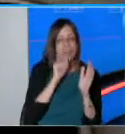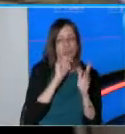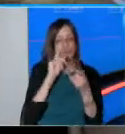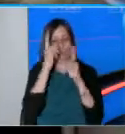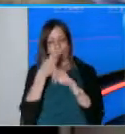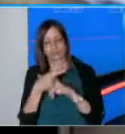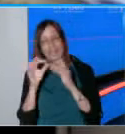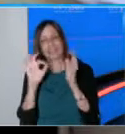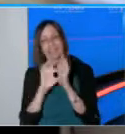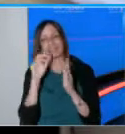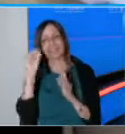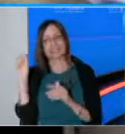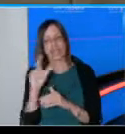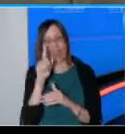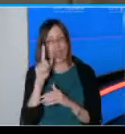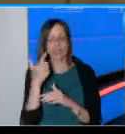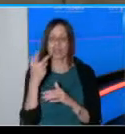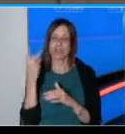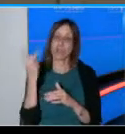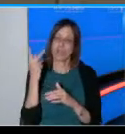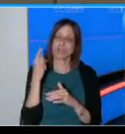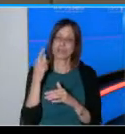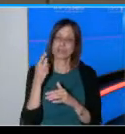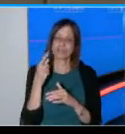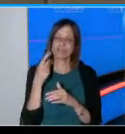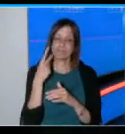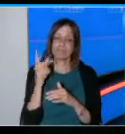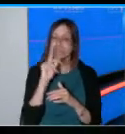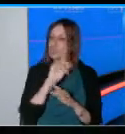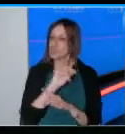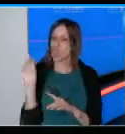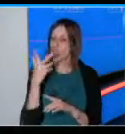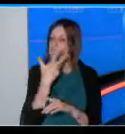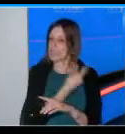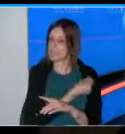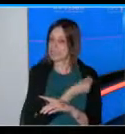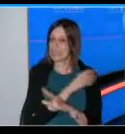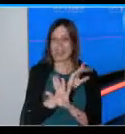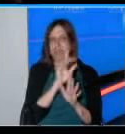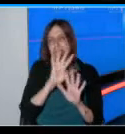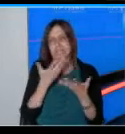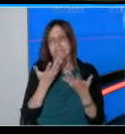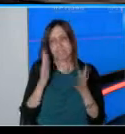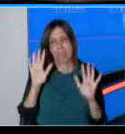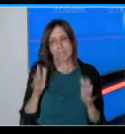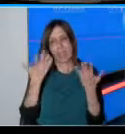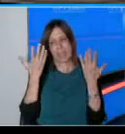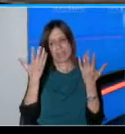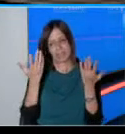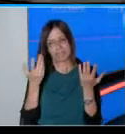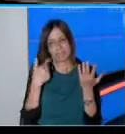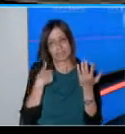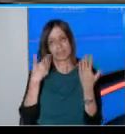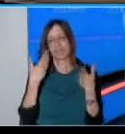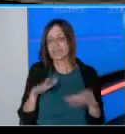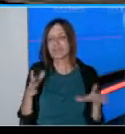יהפכו להיות תו סגול. כמובן שזה מסמן לכל אלו שלא התחסנו, אין לכם למה למהר. וחסרים